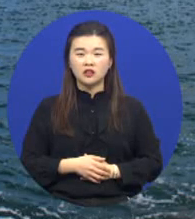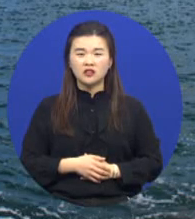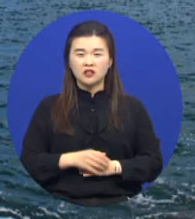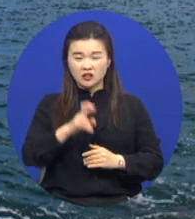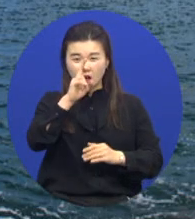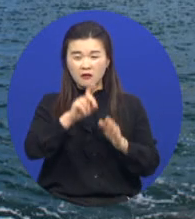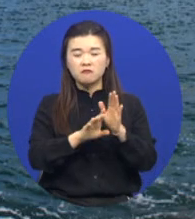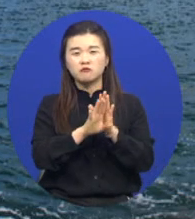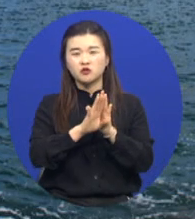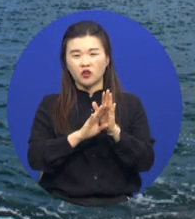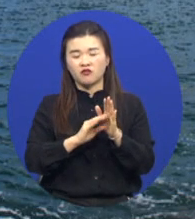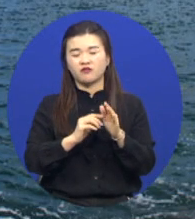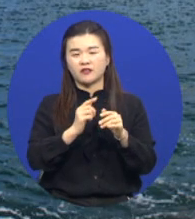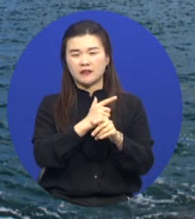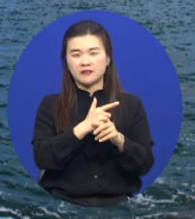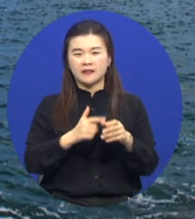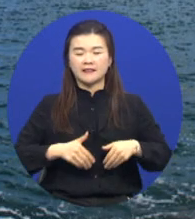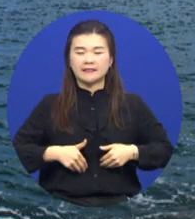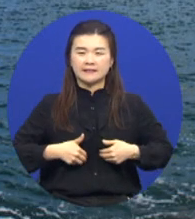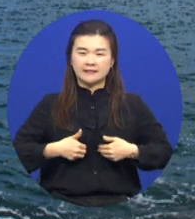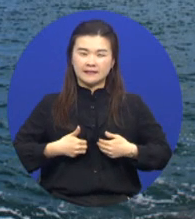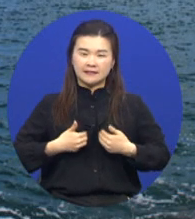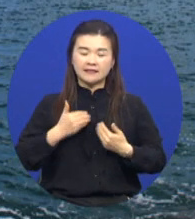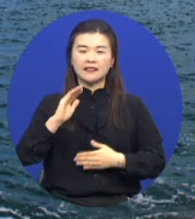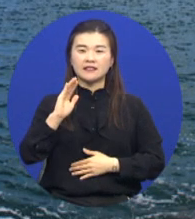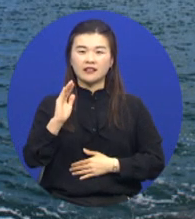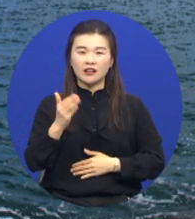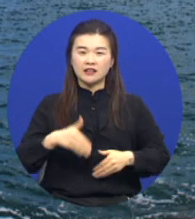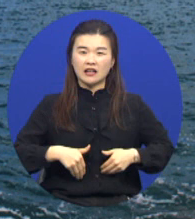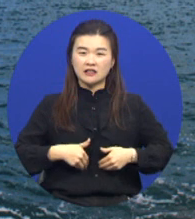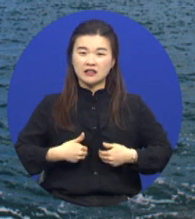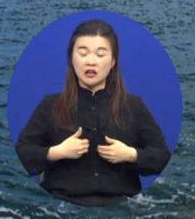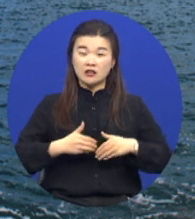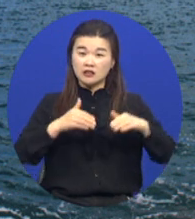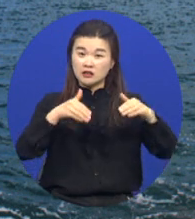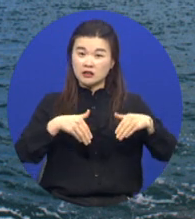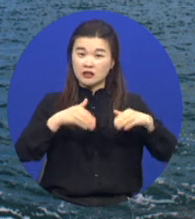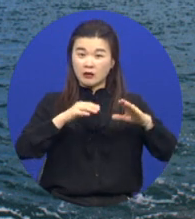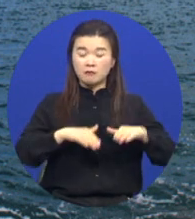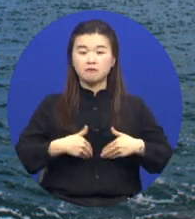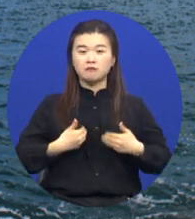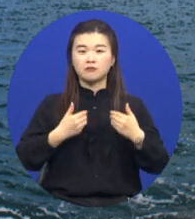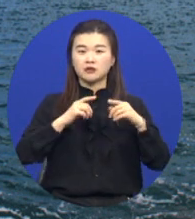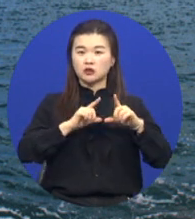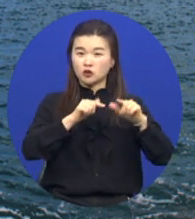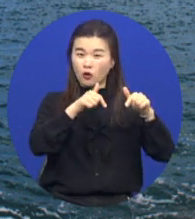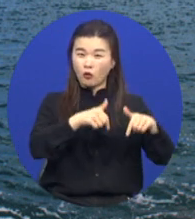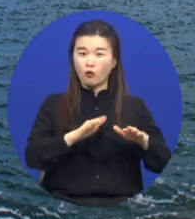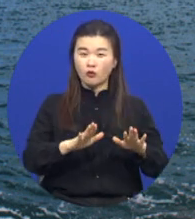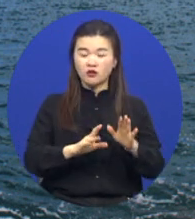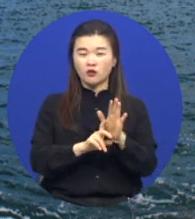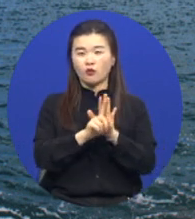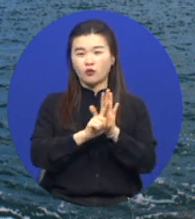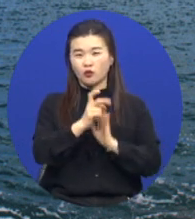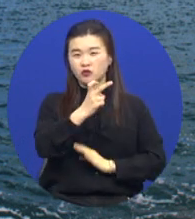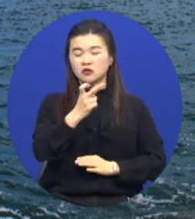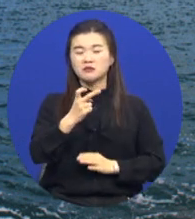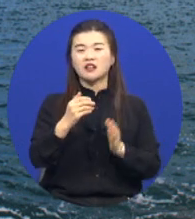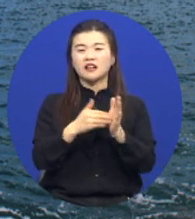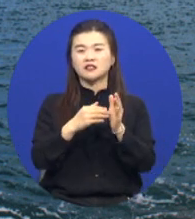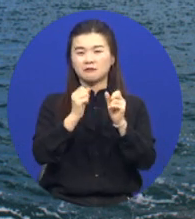낮부터 추위가 풀리면서 한결 푸근해 졌습니다 따뜻한 남 석 퉁이 오늘 제주시에 납기 오늘 12도 까지 끌어